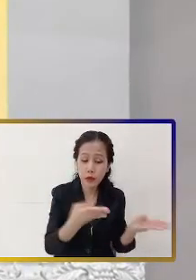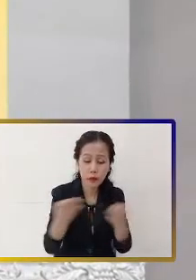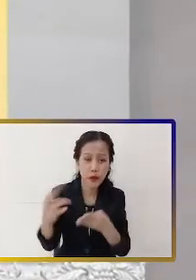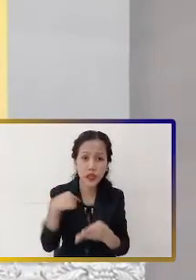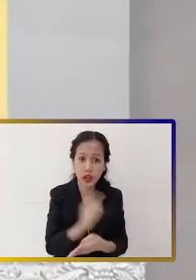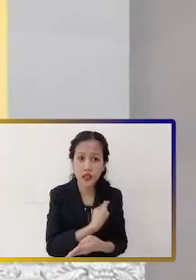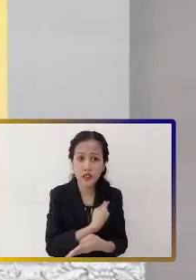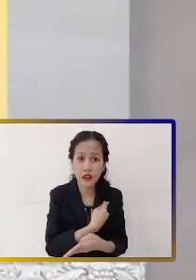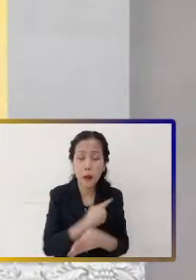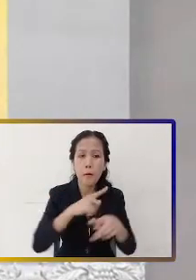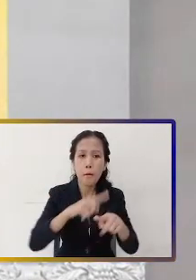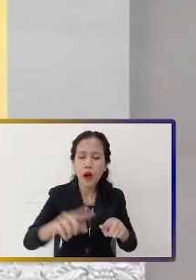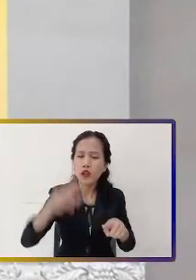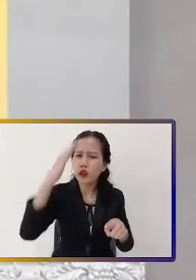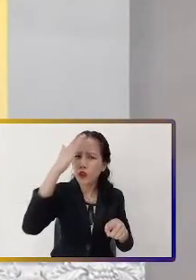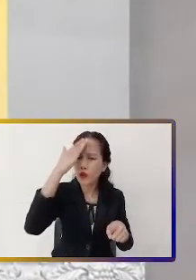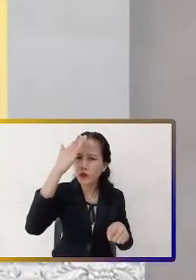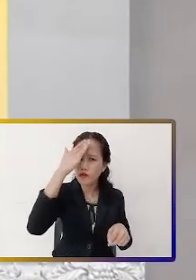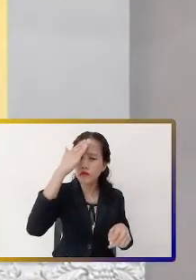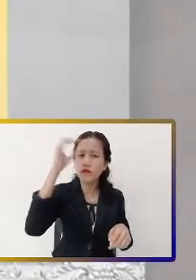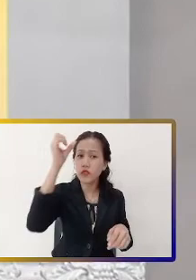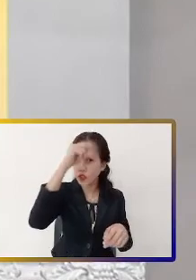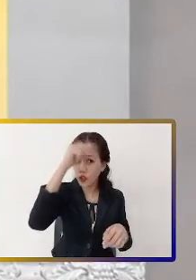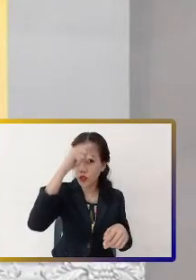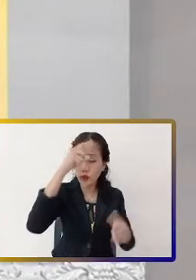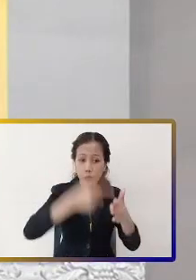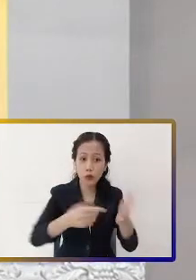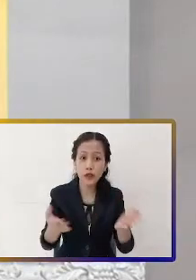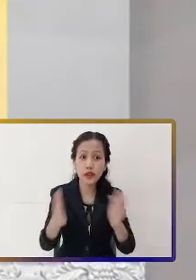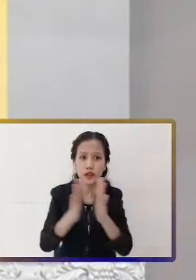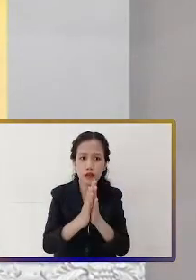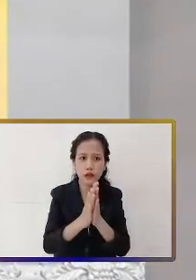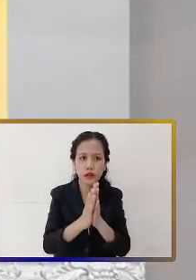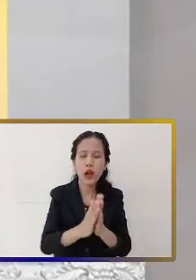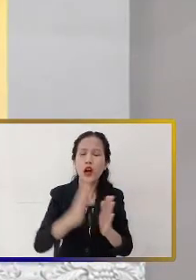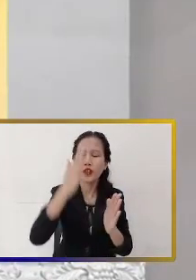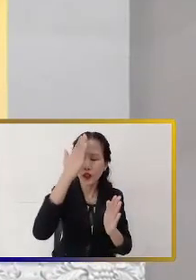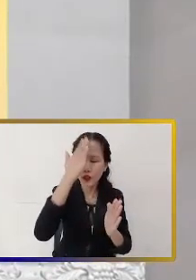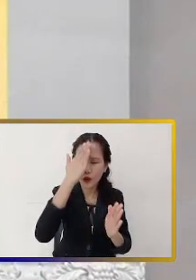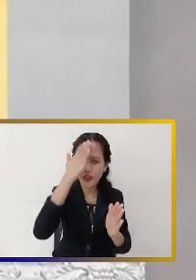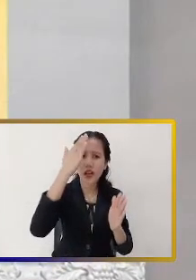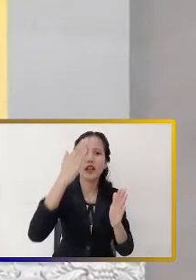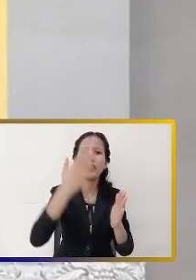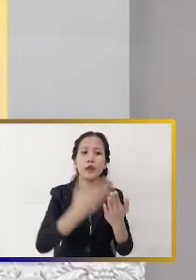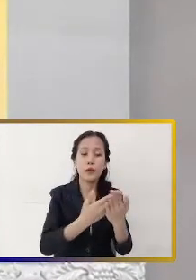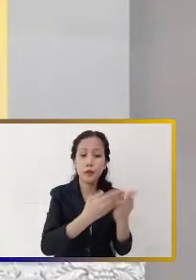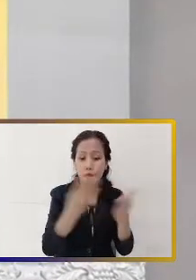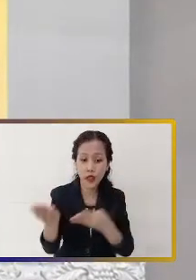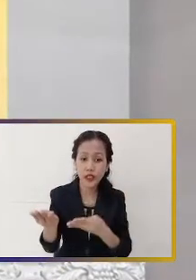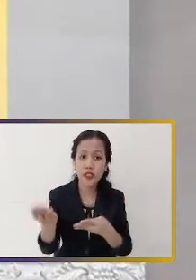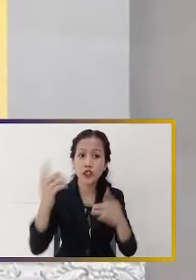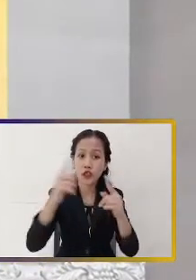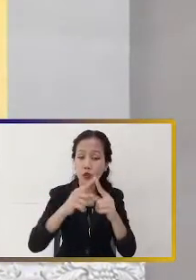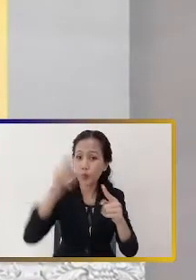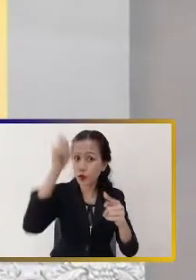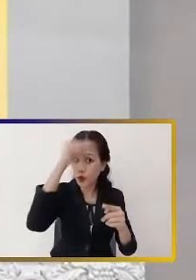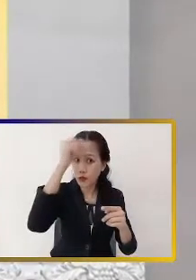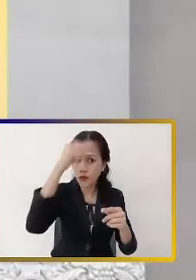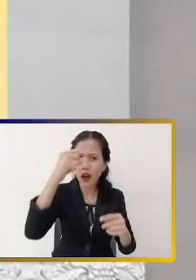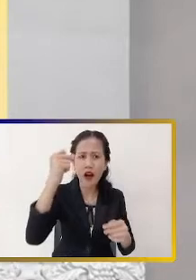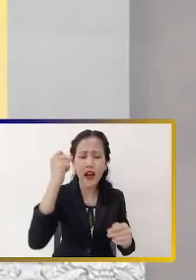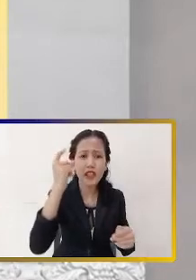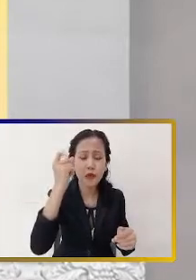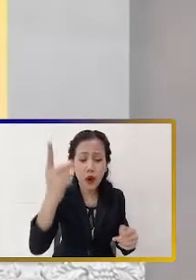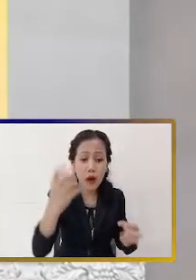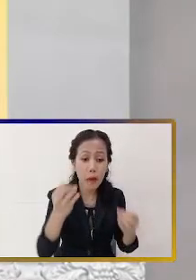niya kung saan dadalhin si Solomon. Notice what the Bible says here, kapatid. Maraming tao ang lumapit kay Solomon at nauupo